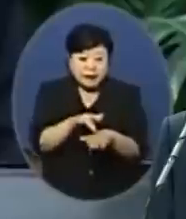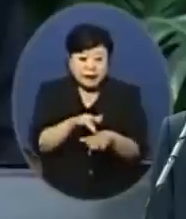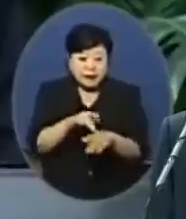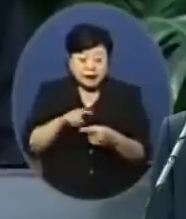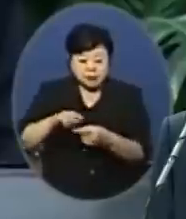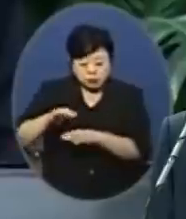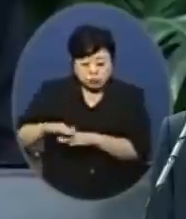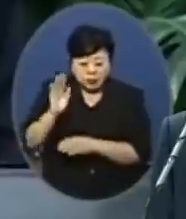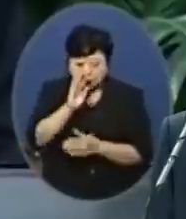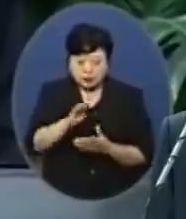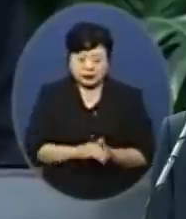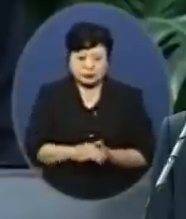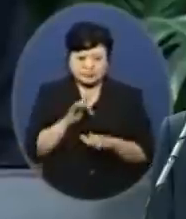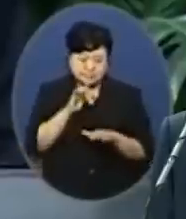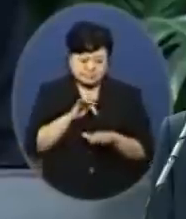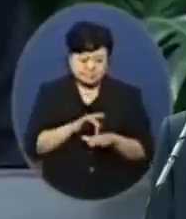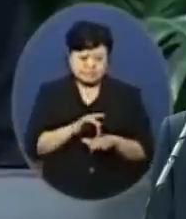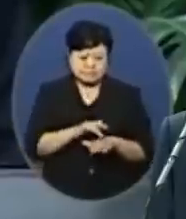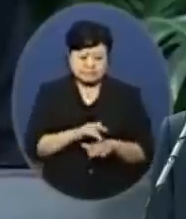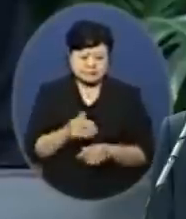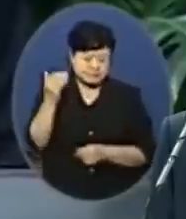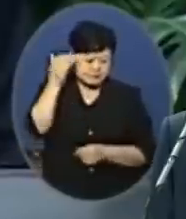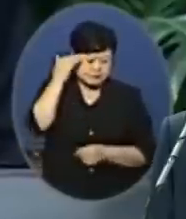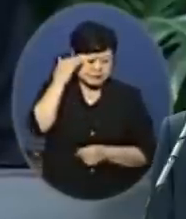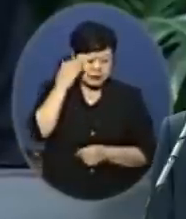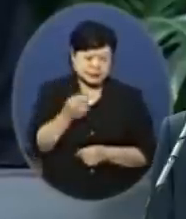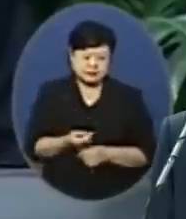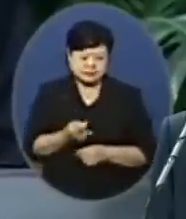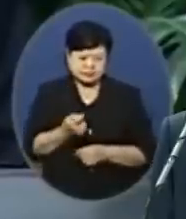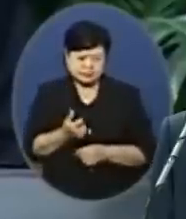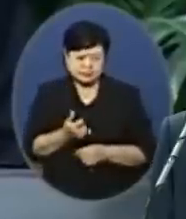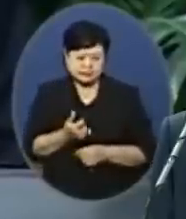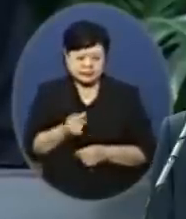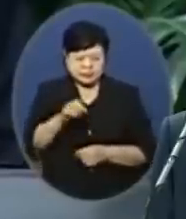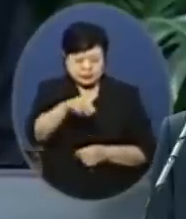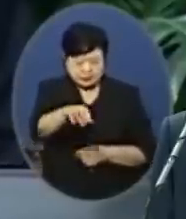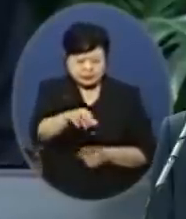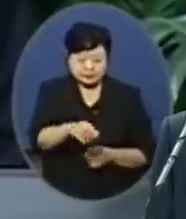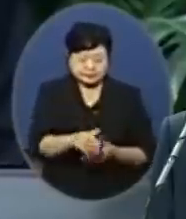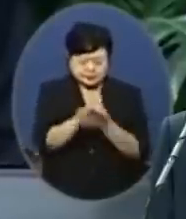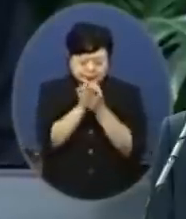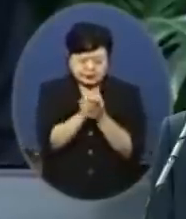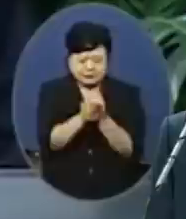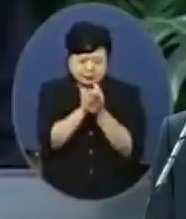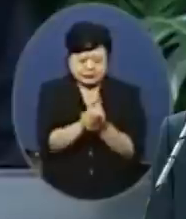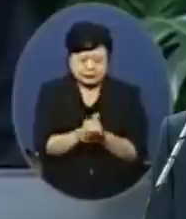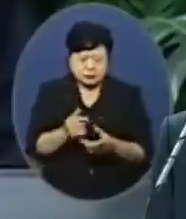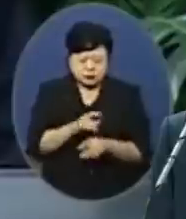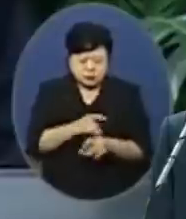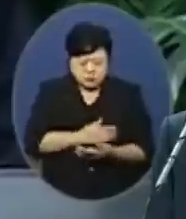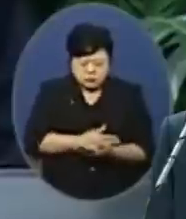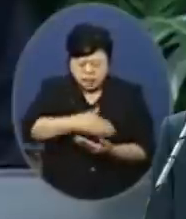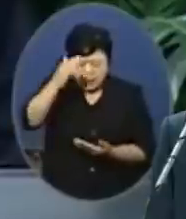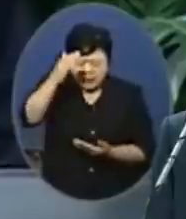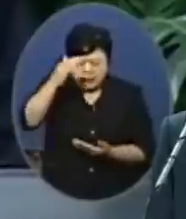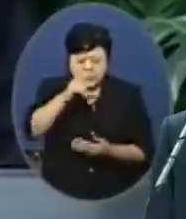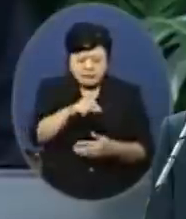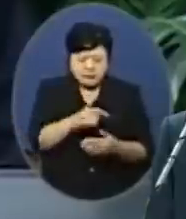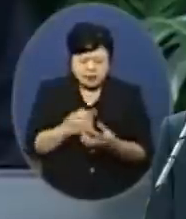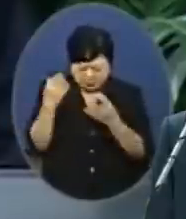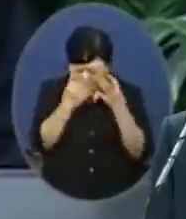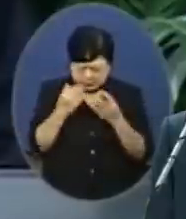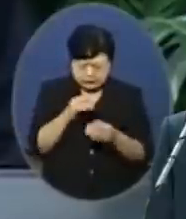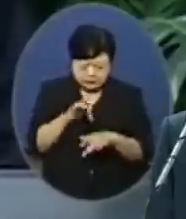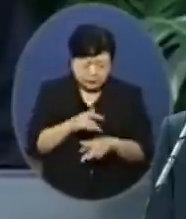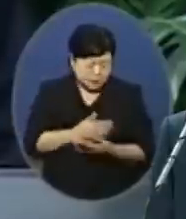내버려주면 안 됩니다. 마귀의 역사를 아는 사람은 당장 조그만 곳에 가서 기도하고 원수마귀야 물러가라. 내 마음을 어지럽게